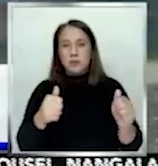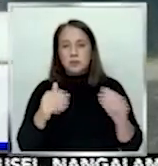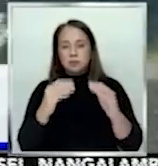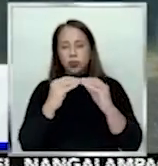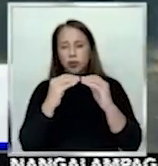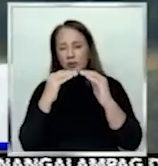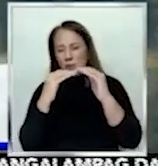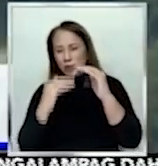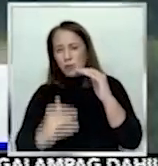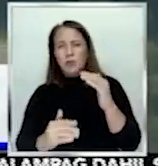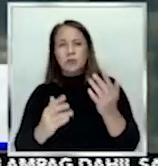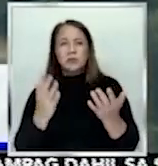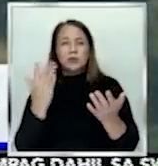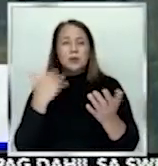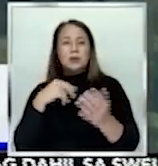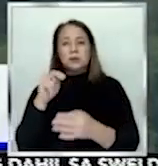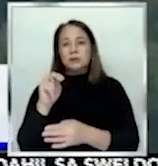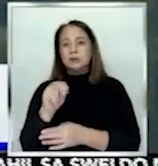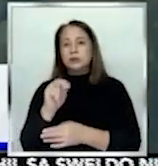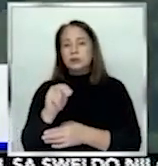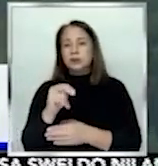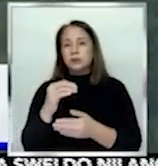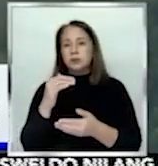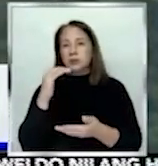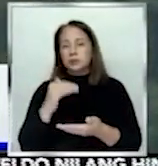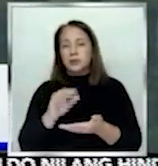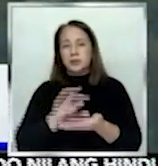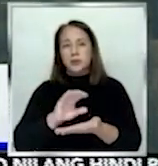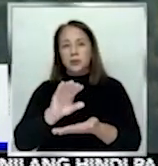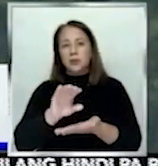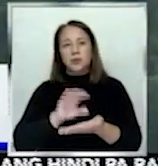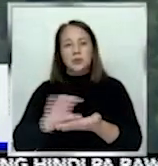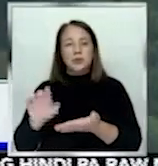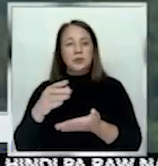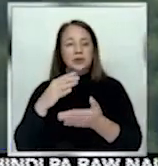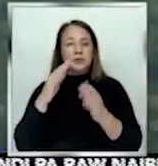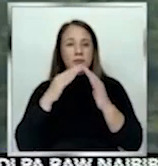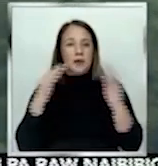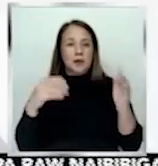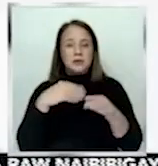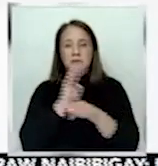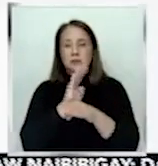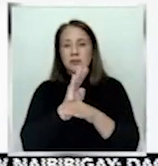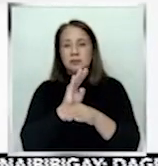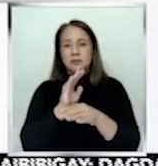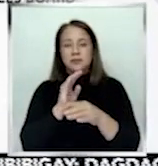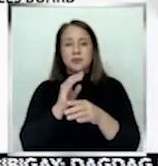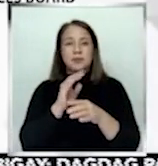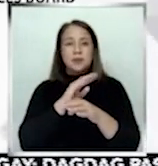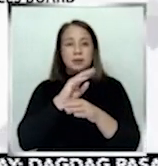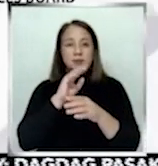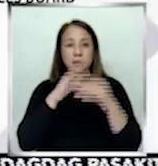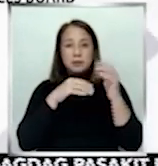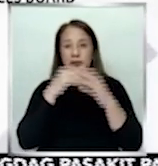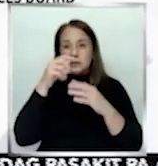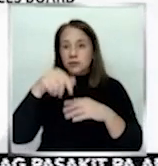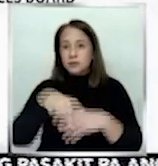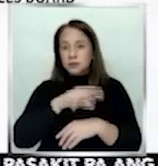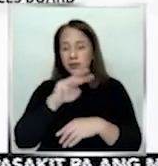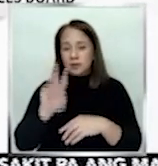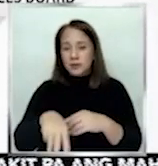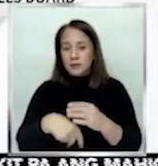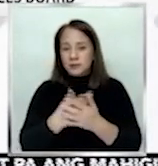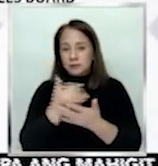na kakailanganin ng bawasan ng alokasyon sa mga bahay at establishmento sa Metro Manila. That's why, in coordination